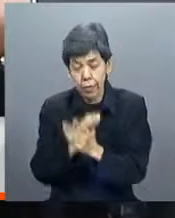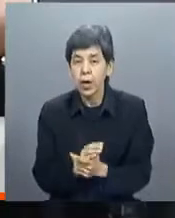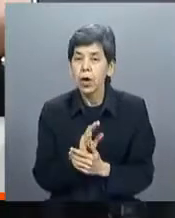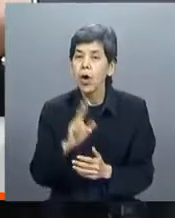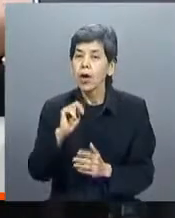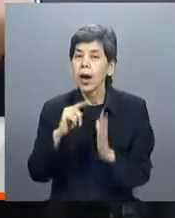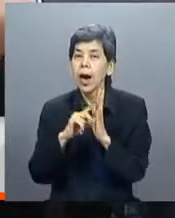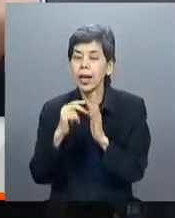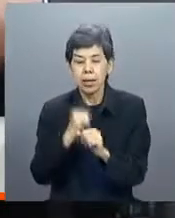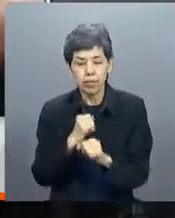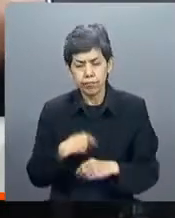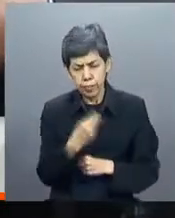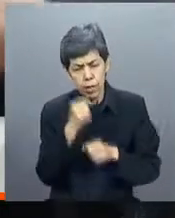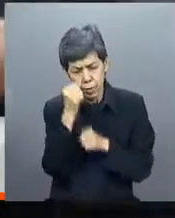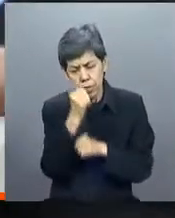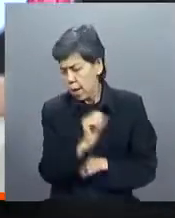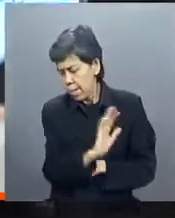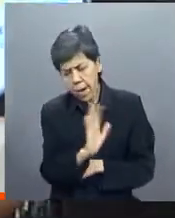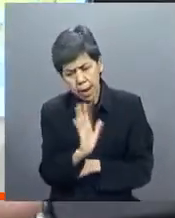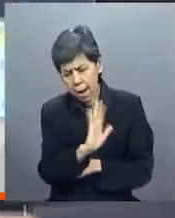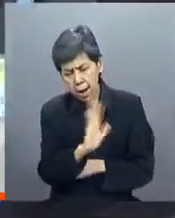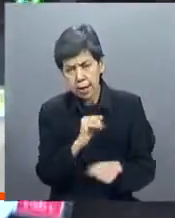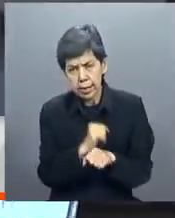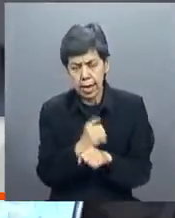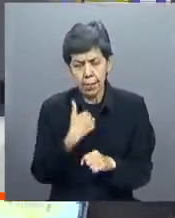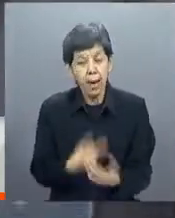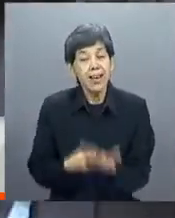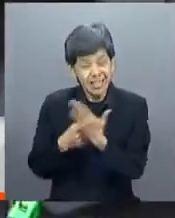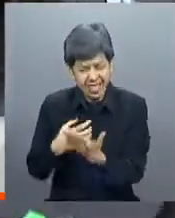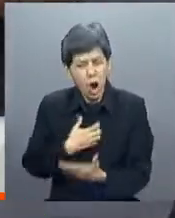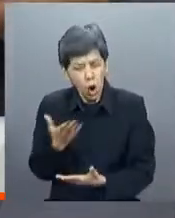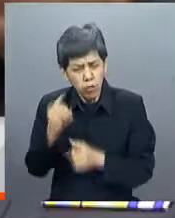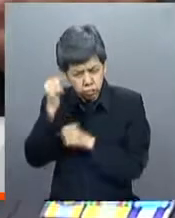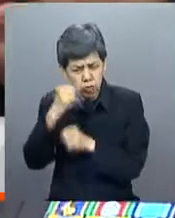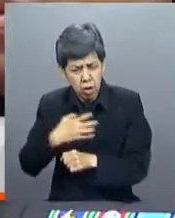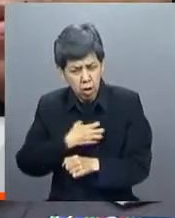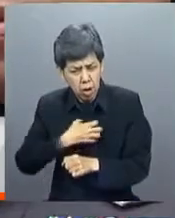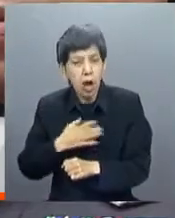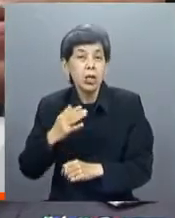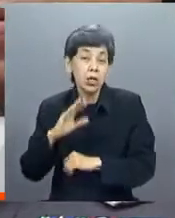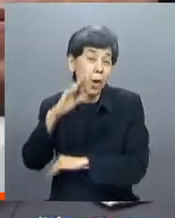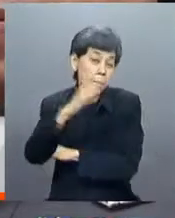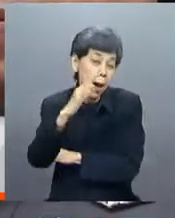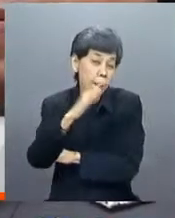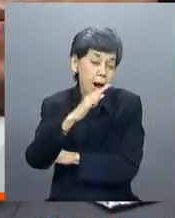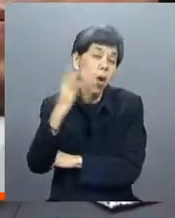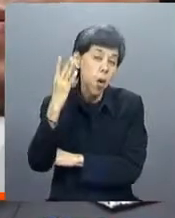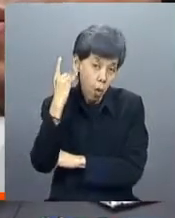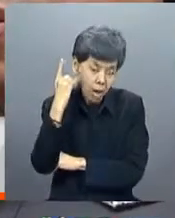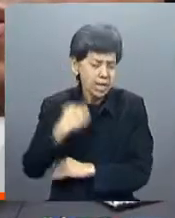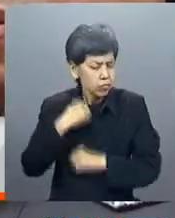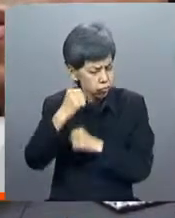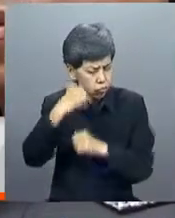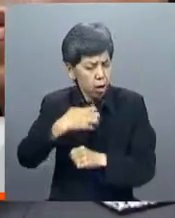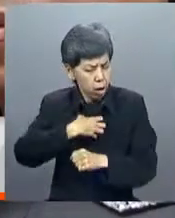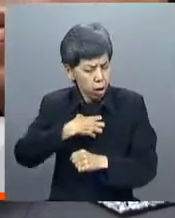างเลิ้งที่ไม่อนุญาตให้เครือข่ายชุมนุมหลังยื่นขออนุญาตชุมนุมตั้งแต่เมื่อช่วงบ่ายของเมื่อวานนี้ที่ผ่านมา